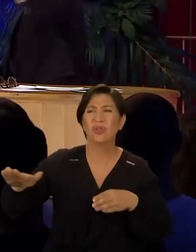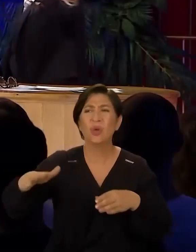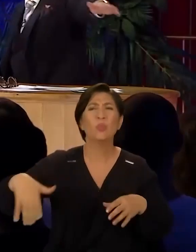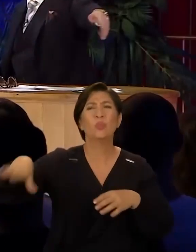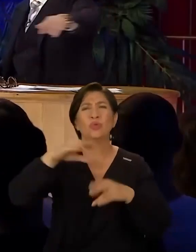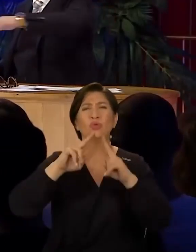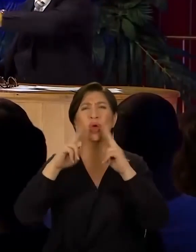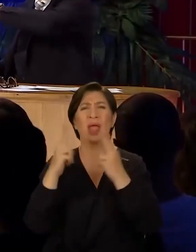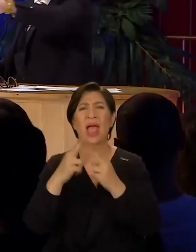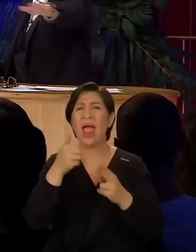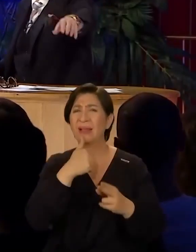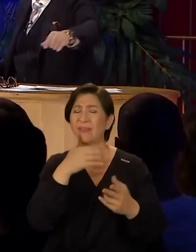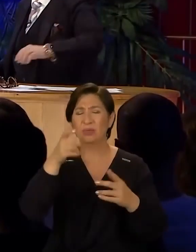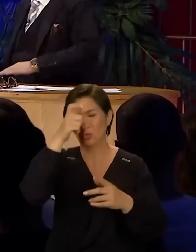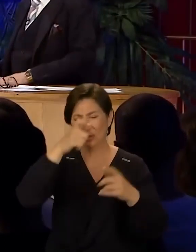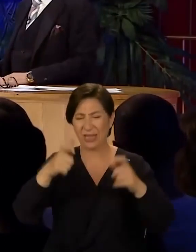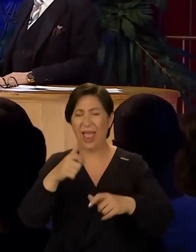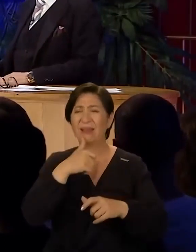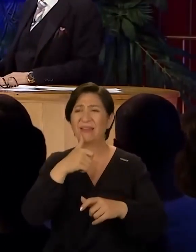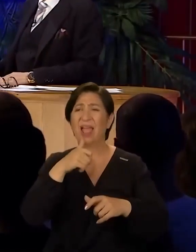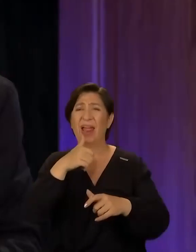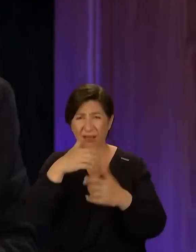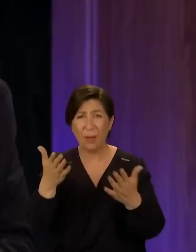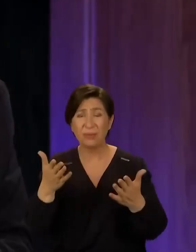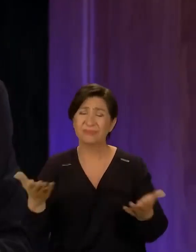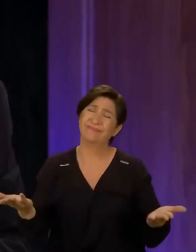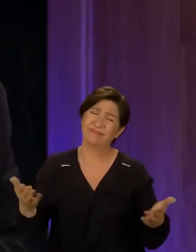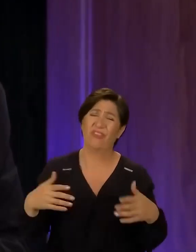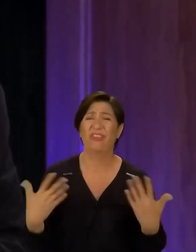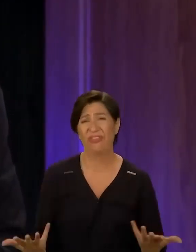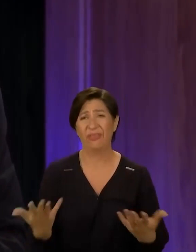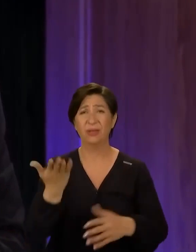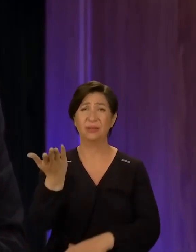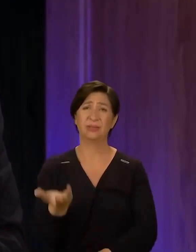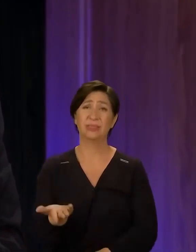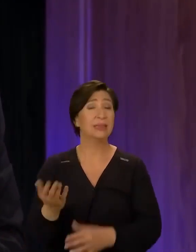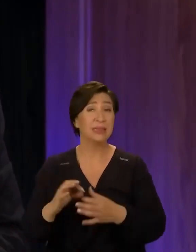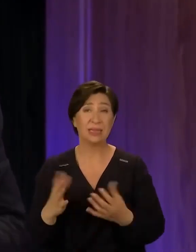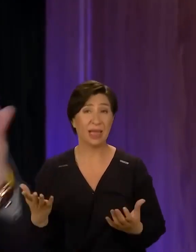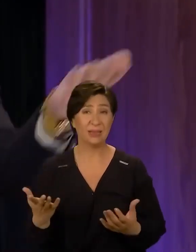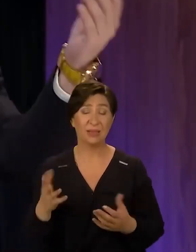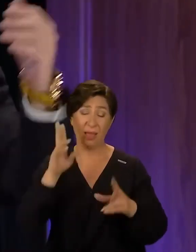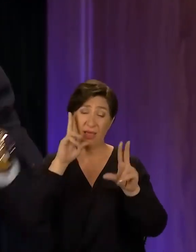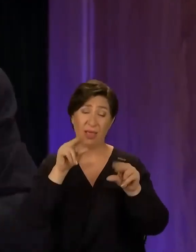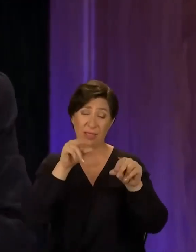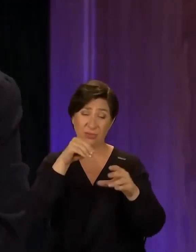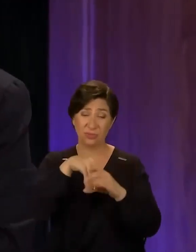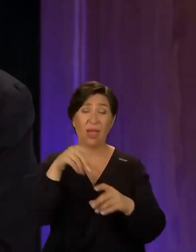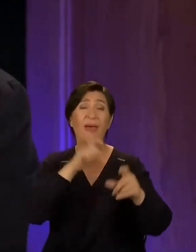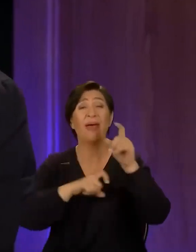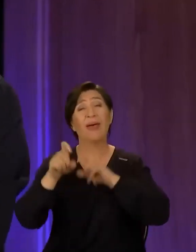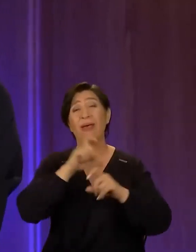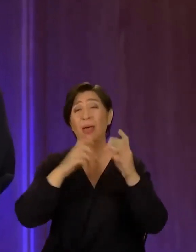silme bütün dünyadaki erkekler ya da memleketi erkekler mi? Gevşek. Neden? Yatak odasında